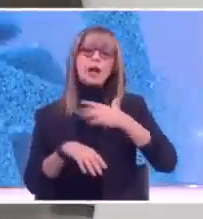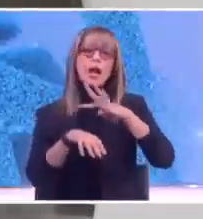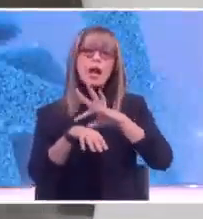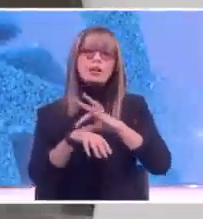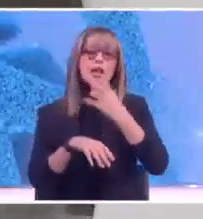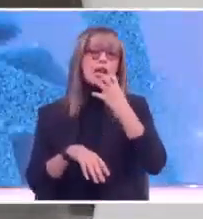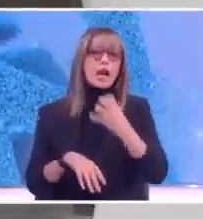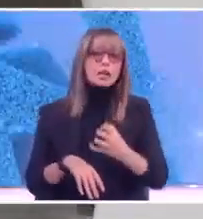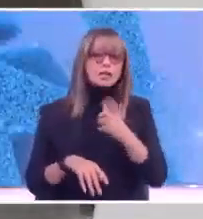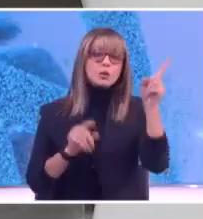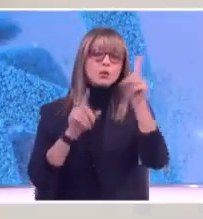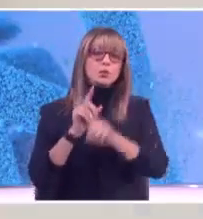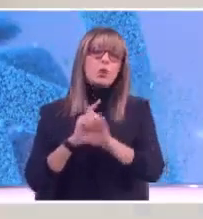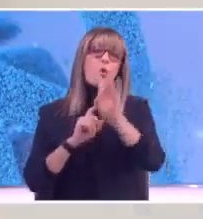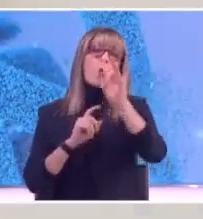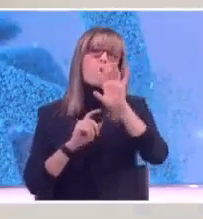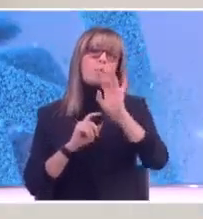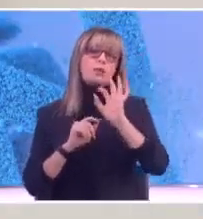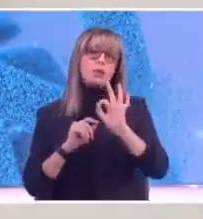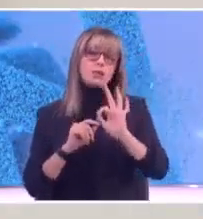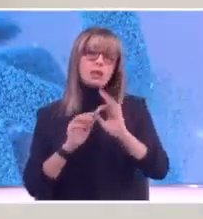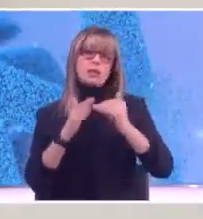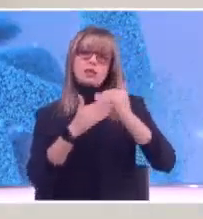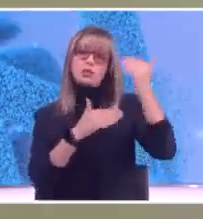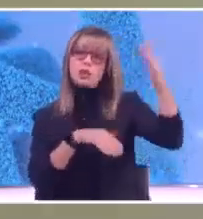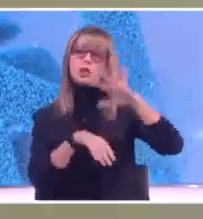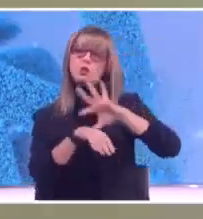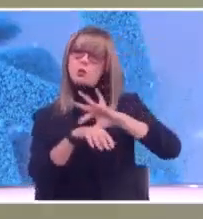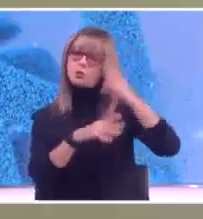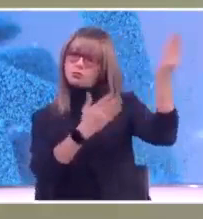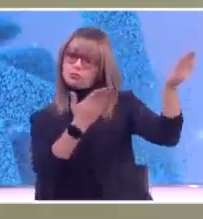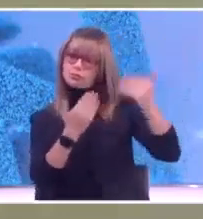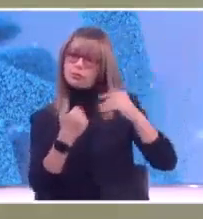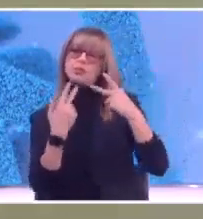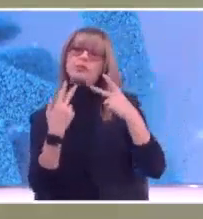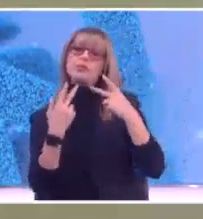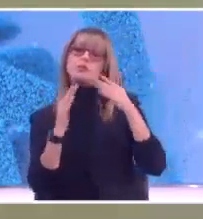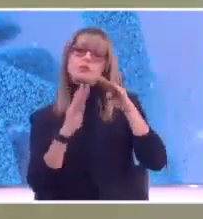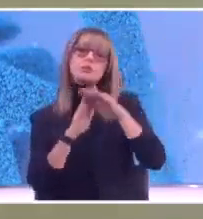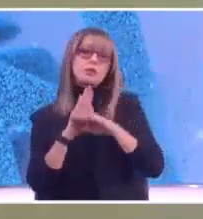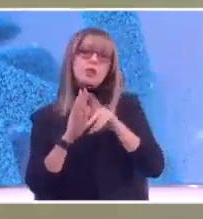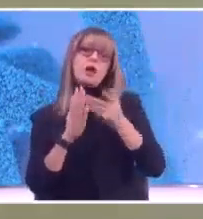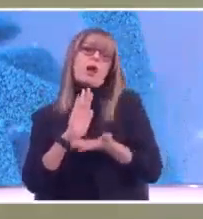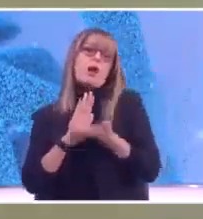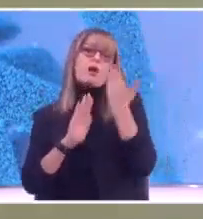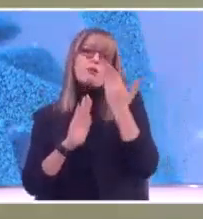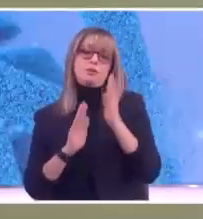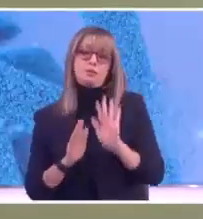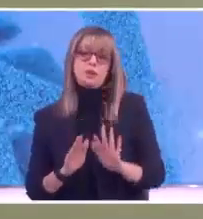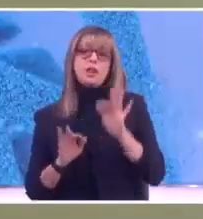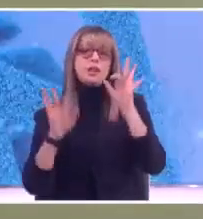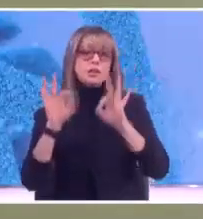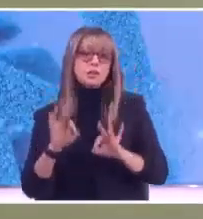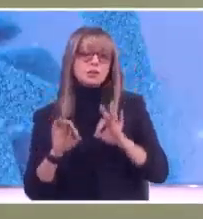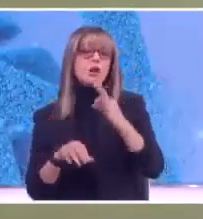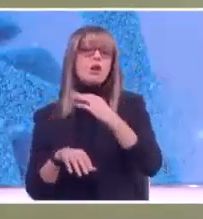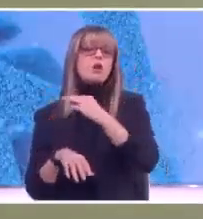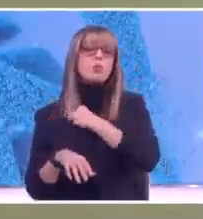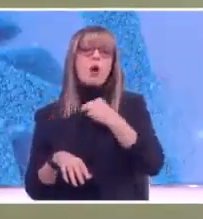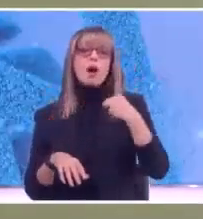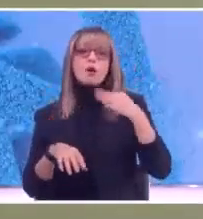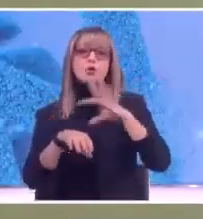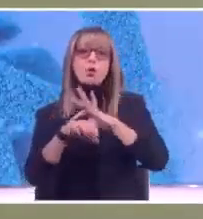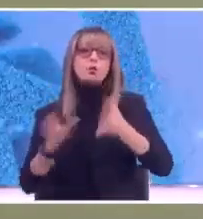hastanelerin kadrolarının %15'i kadar dışarıdan hekim kabul edebileceği şartı kaldırıldı. Şu anda muayenehanesi